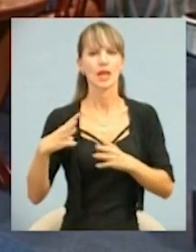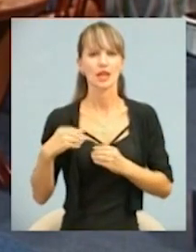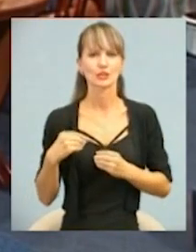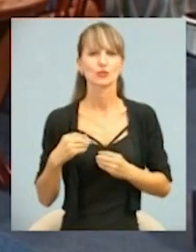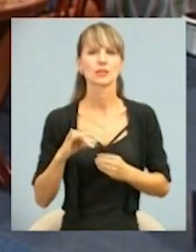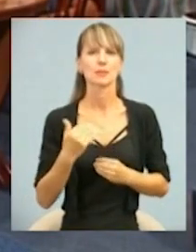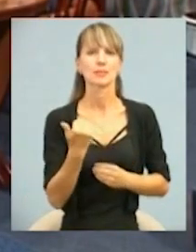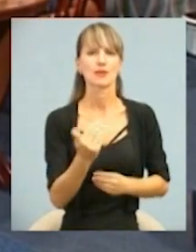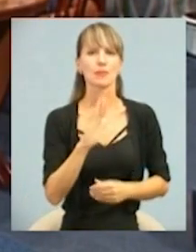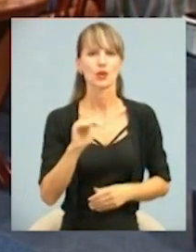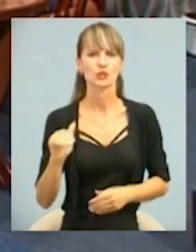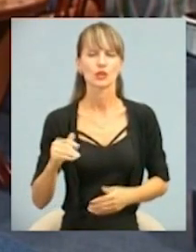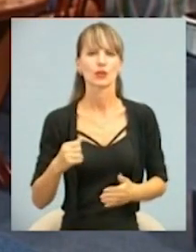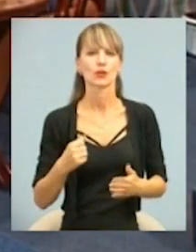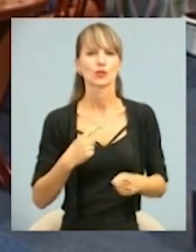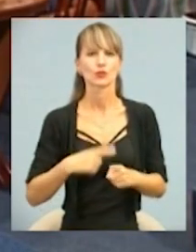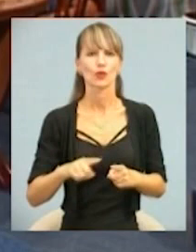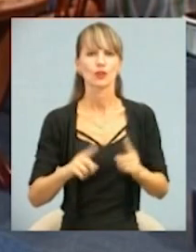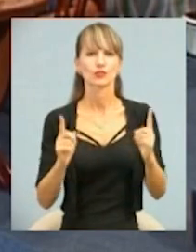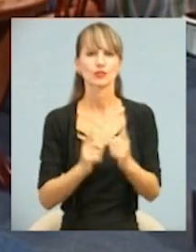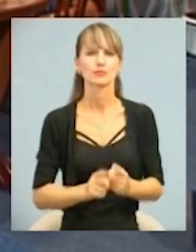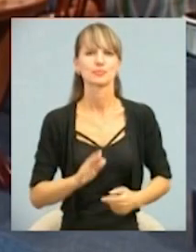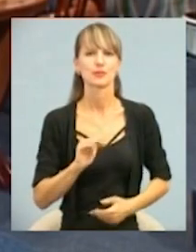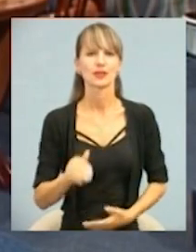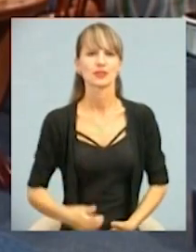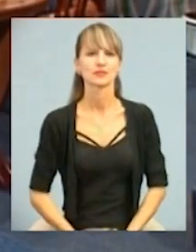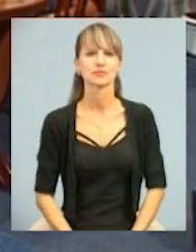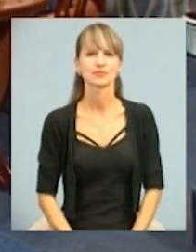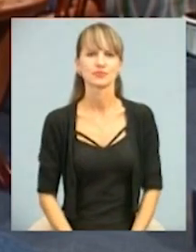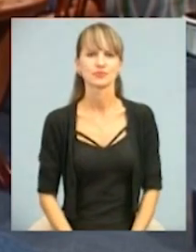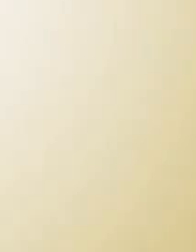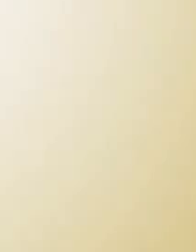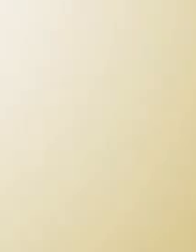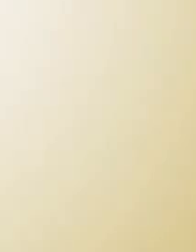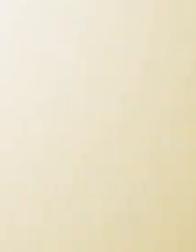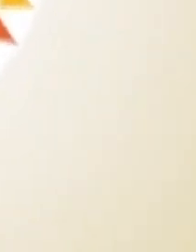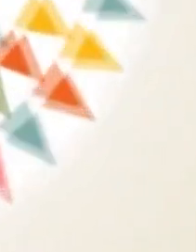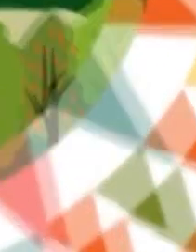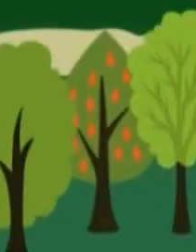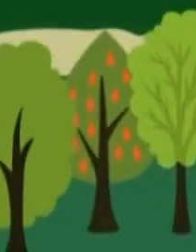«Приєднуйтесь до нас». А ми з вами прощаємось зовсім до скорої зустрічі. Бувайте! Бувайте, друзі!